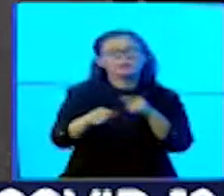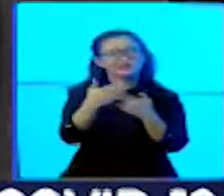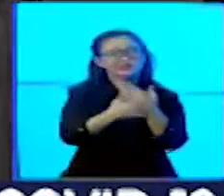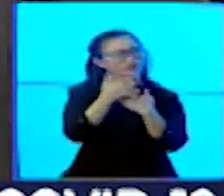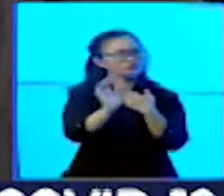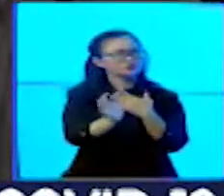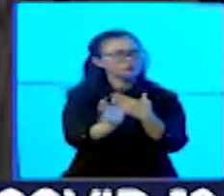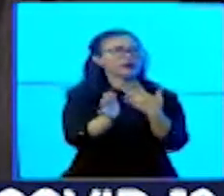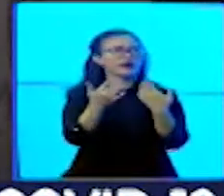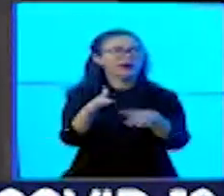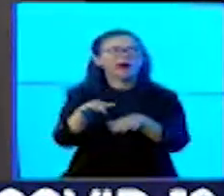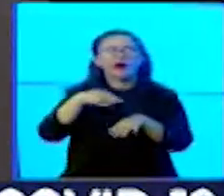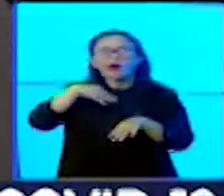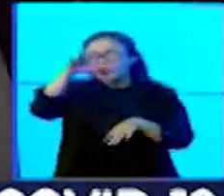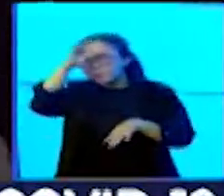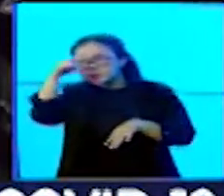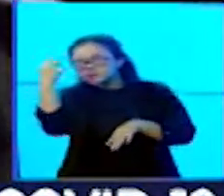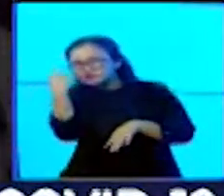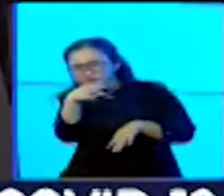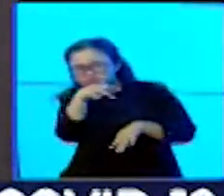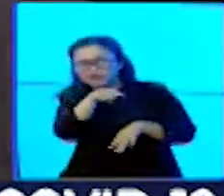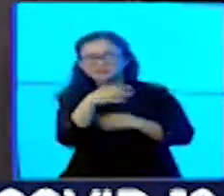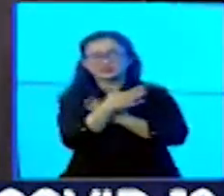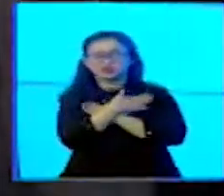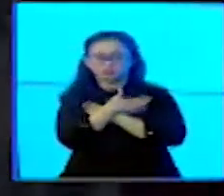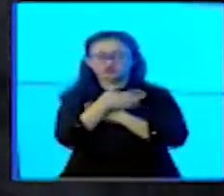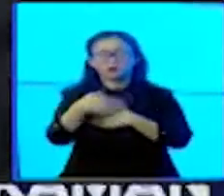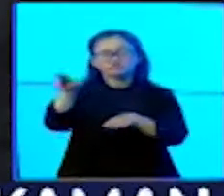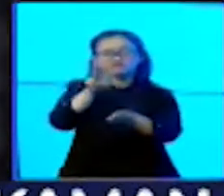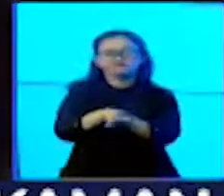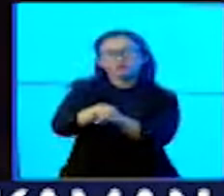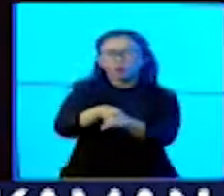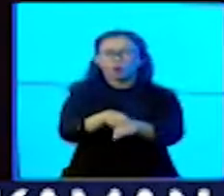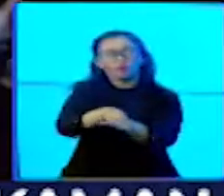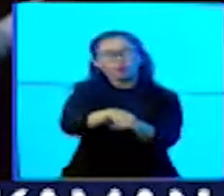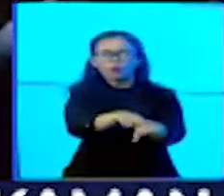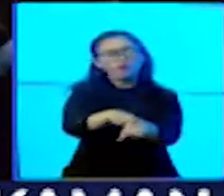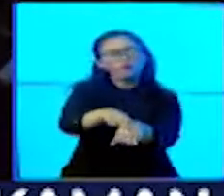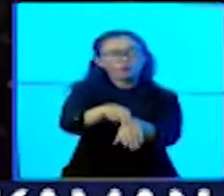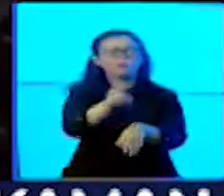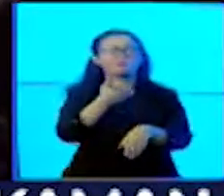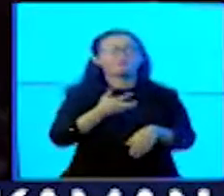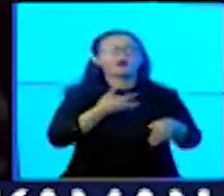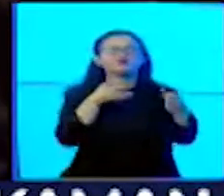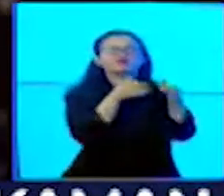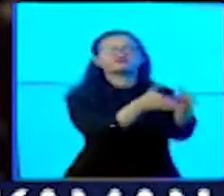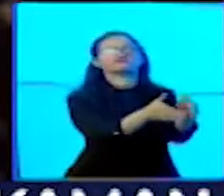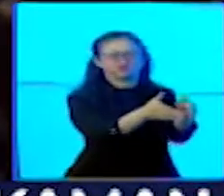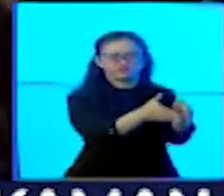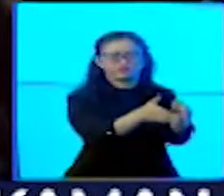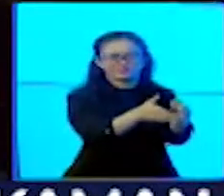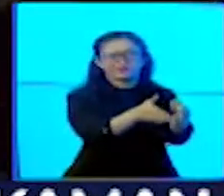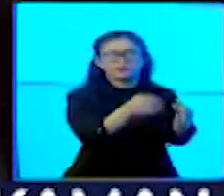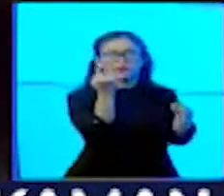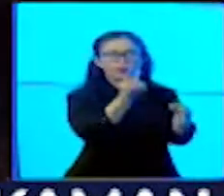Dalam pengawalan polisi, jenazah pasien S dibawa mobil ambulan, dibawa ke pemakaman umum Kenari Medan.